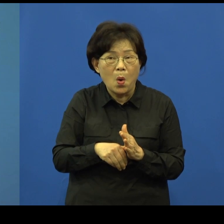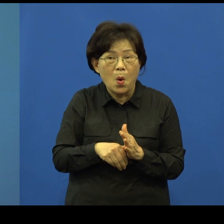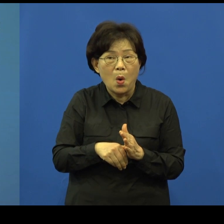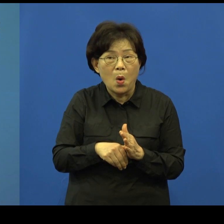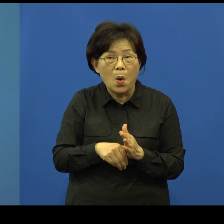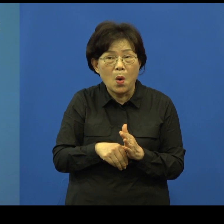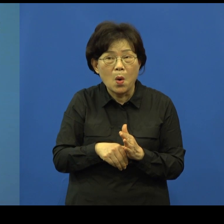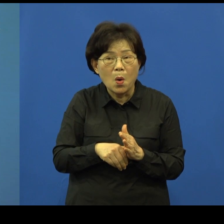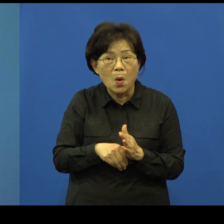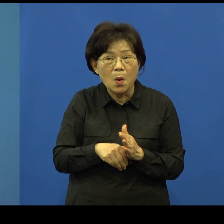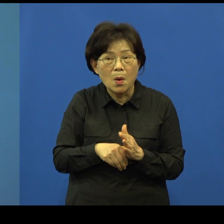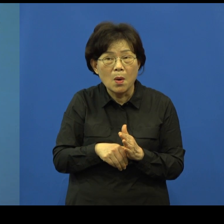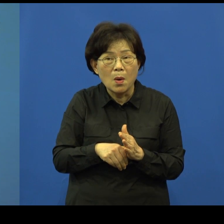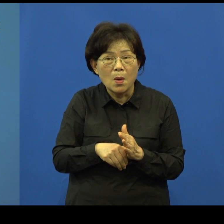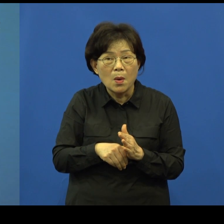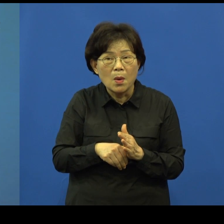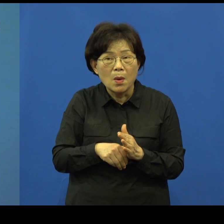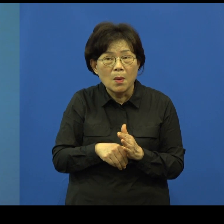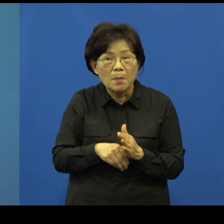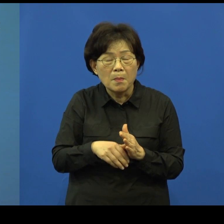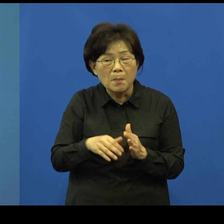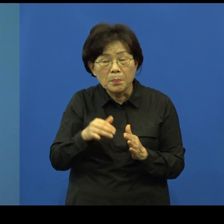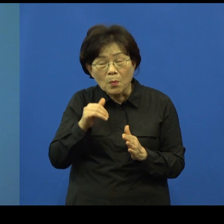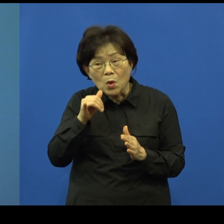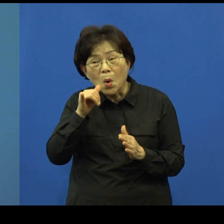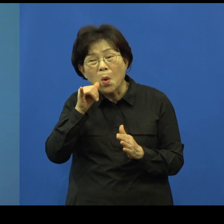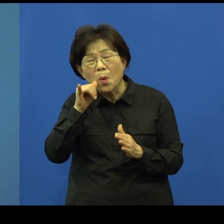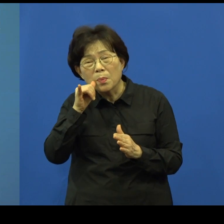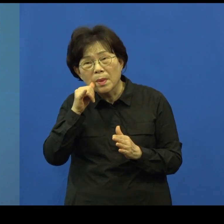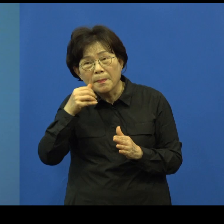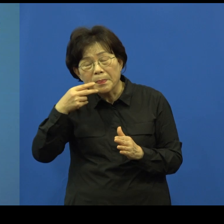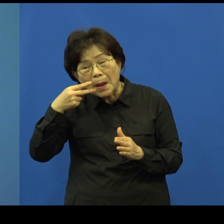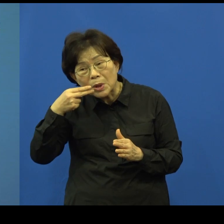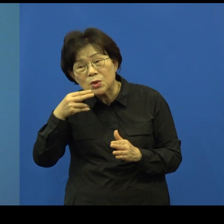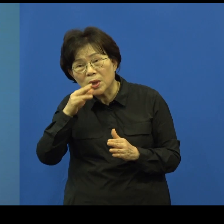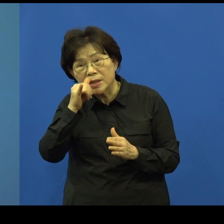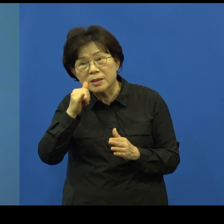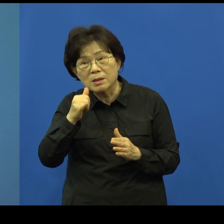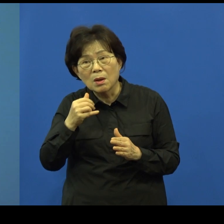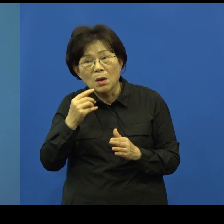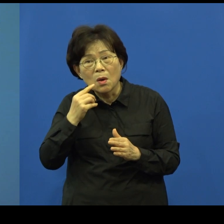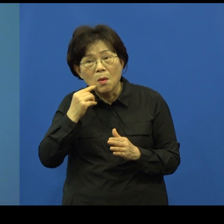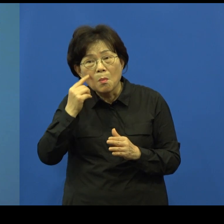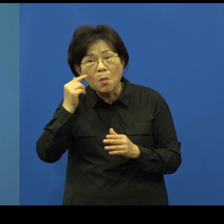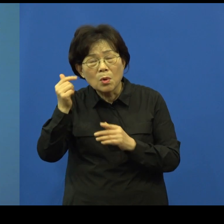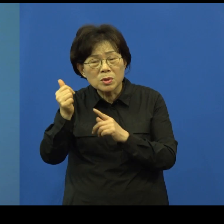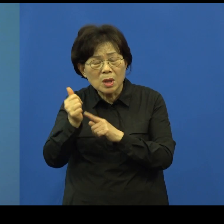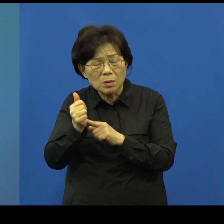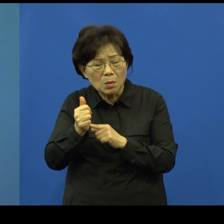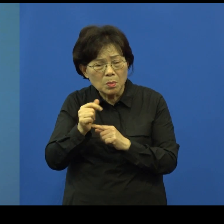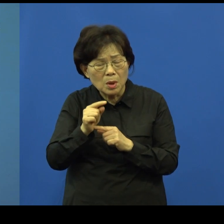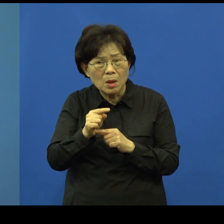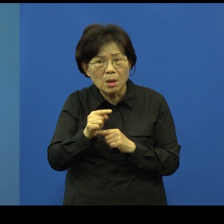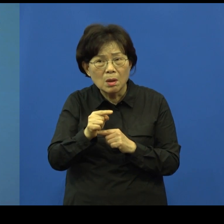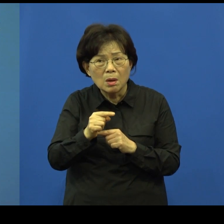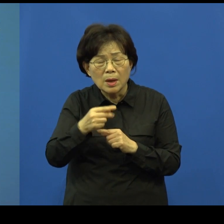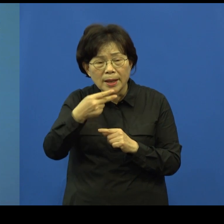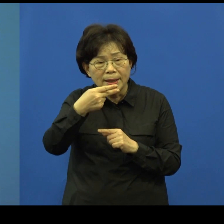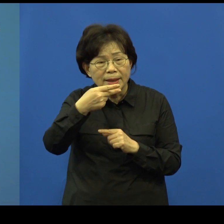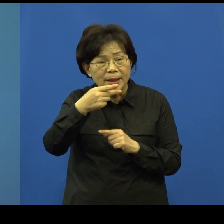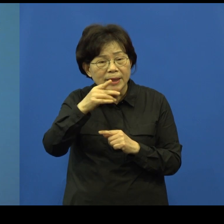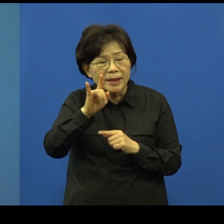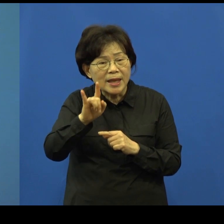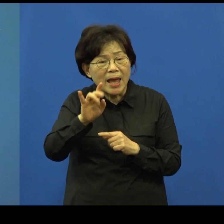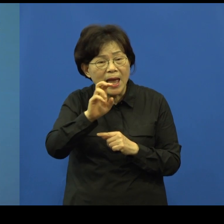말이 하나인가 대마초인가 막 어느 목사님, 우리 같이 갔는데 어느 목사님이 저거 이거 대마초 냄새입니다 그러더라고. 맛을